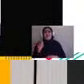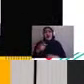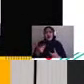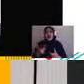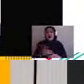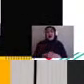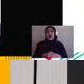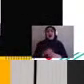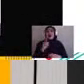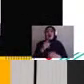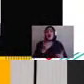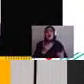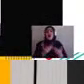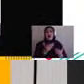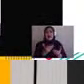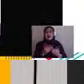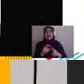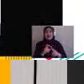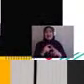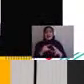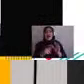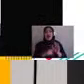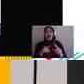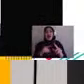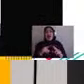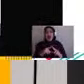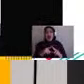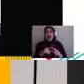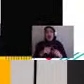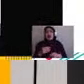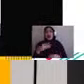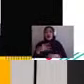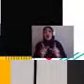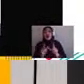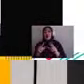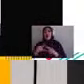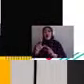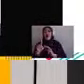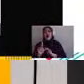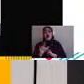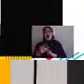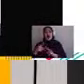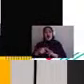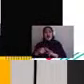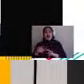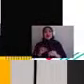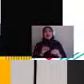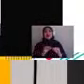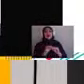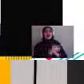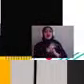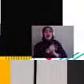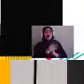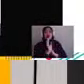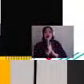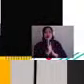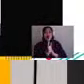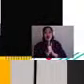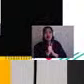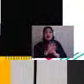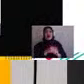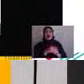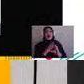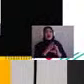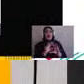dana tertentu seperti e-wallet gitu ya, yang dananya sudah tersedia di situ, sehingga tidak besar-besar, katakan